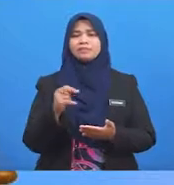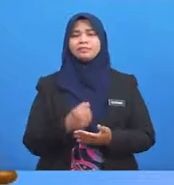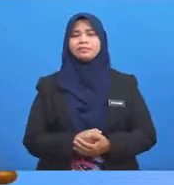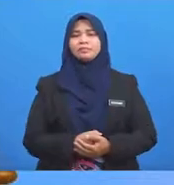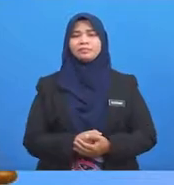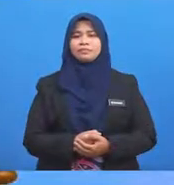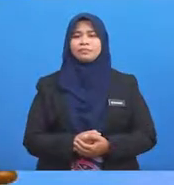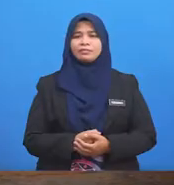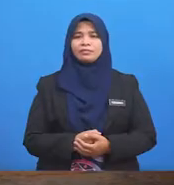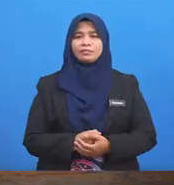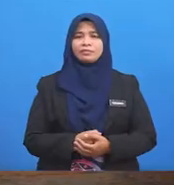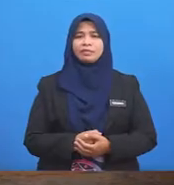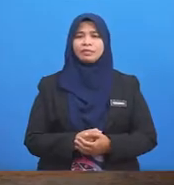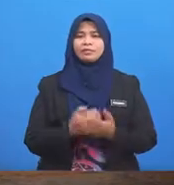pencerobohan.